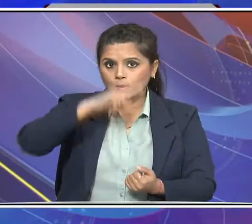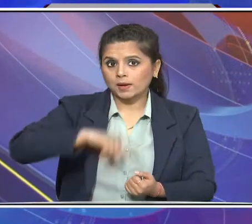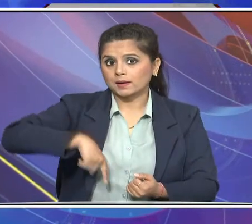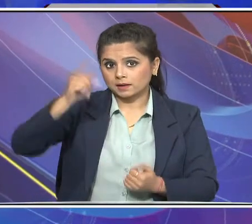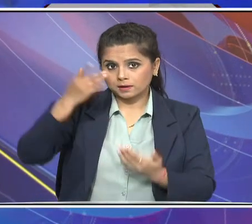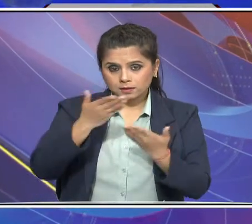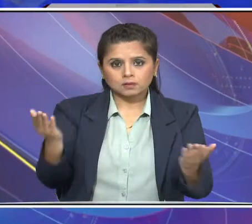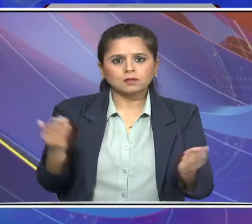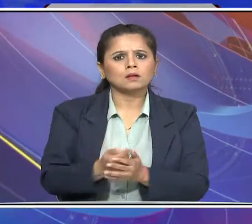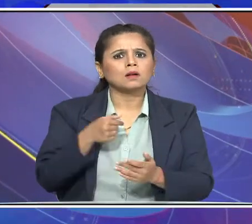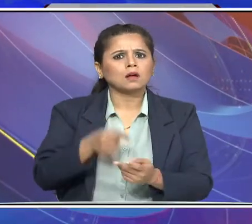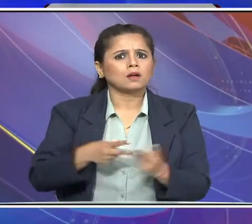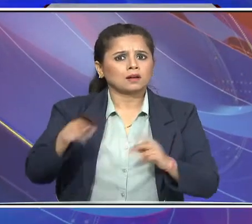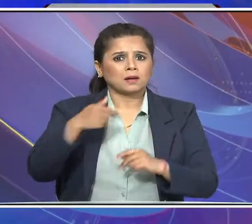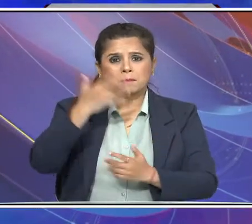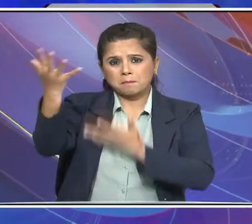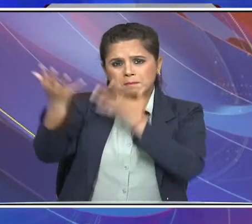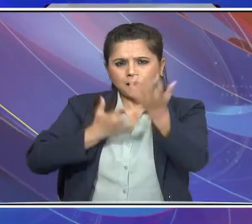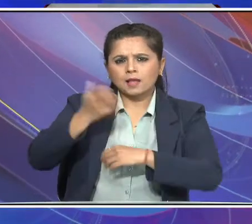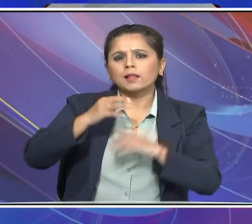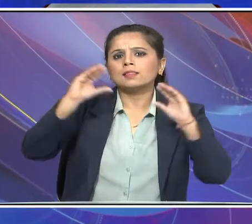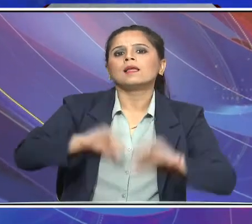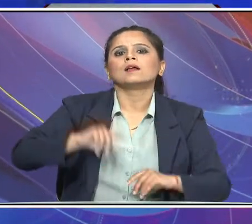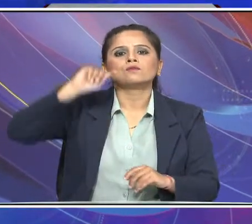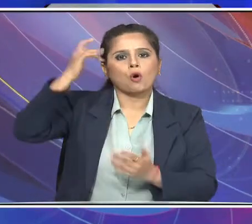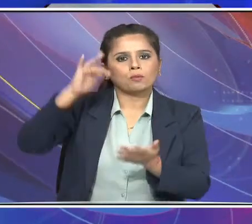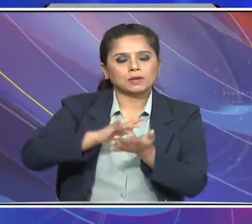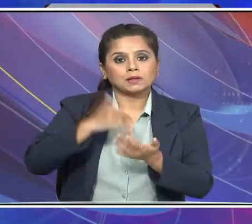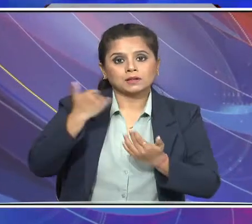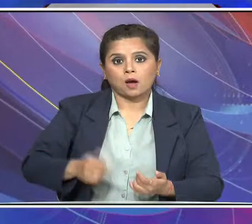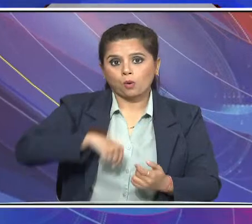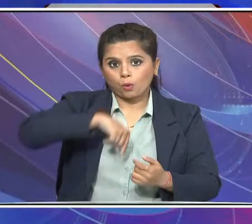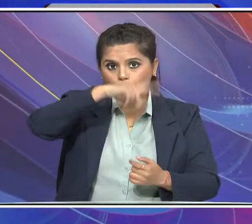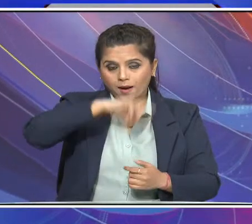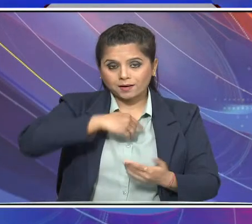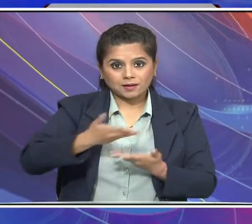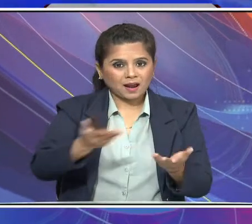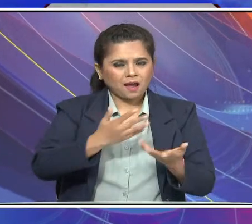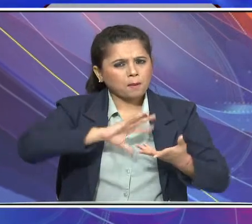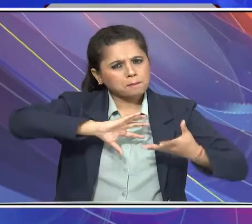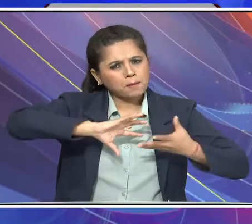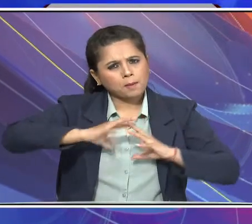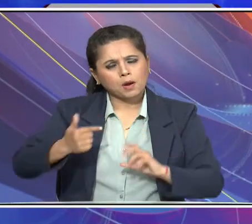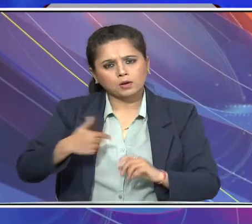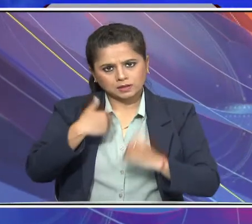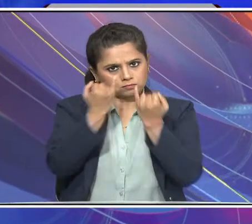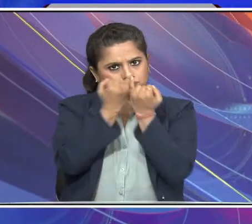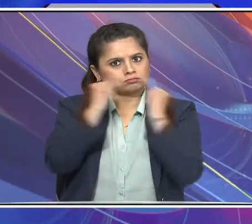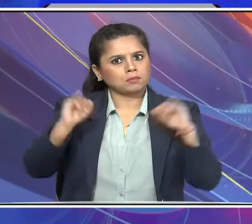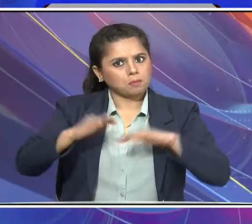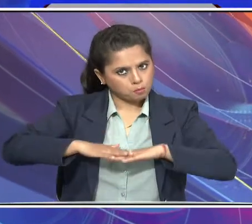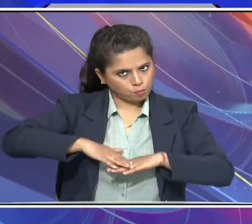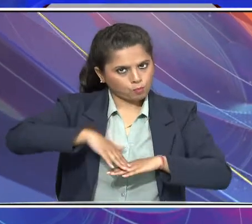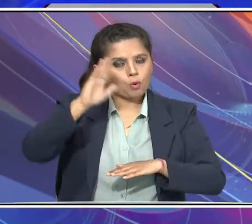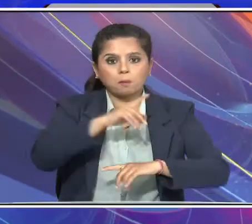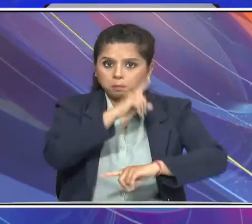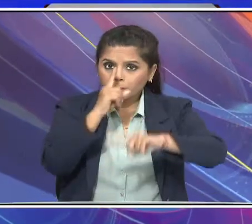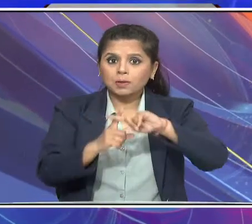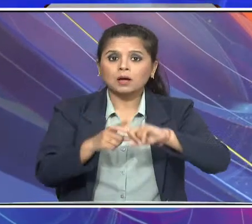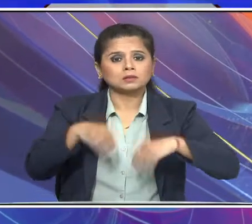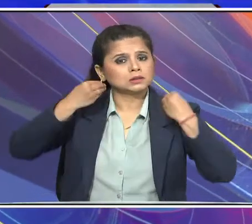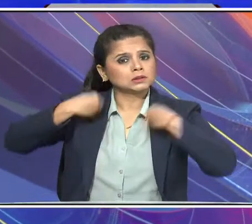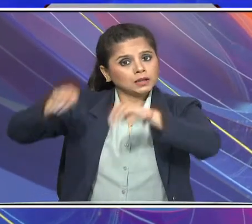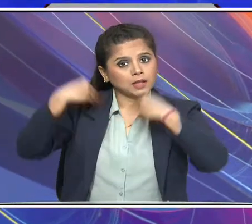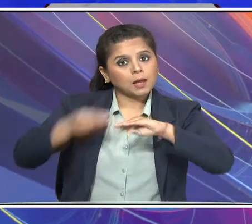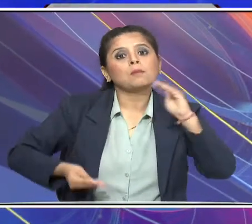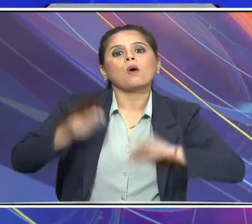आयत पर कम निर्भर हो और देश से आत्मनिर्भरता भी पड़े और निर्यात भी